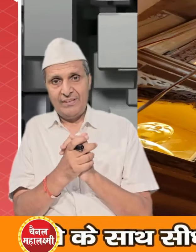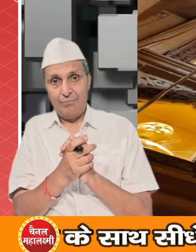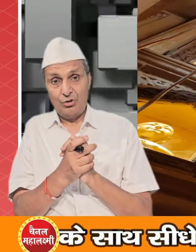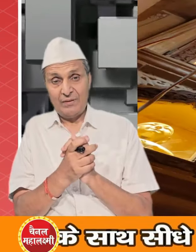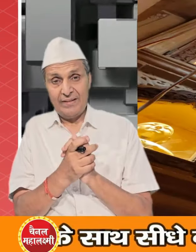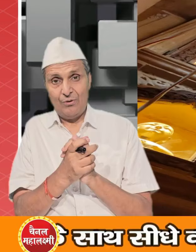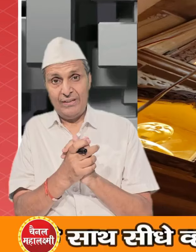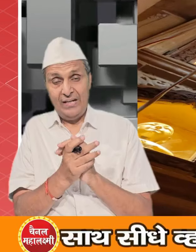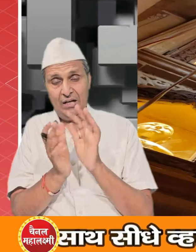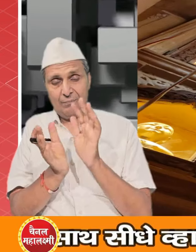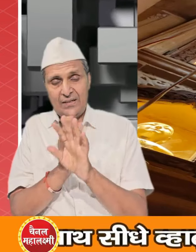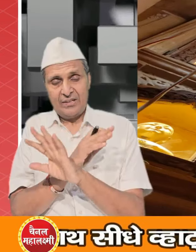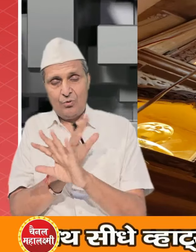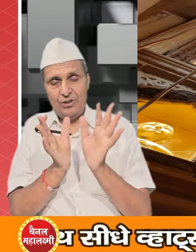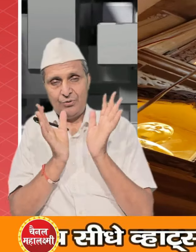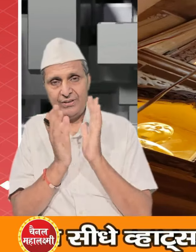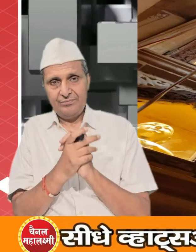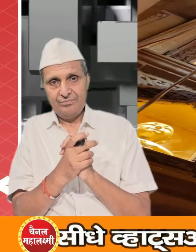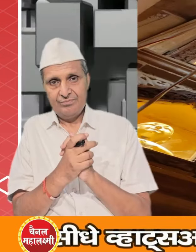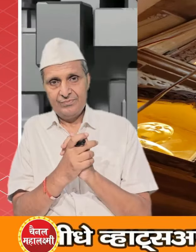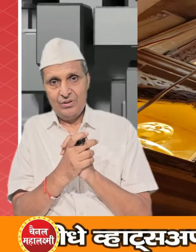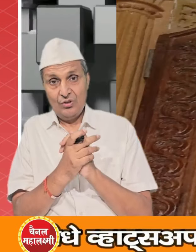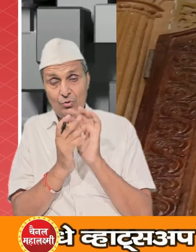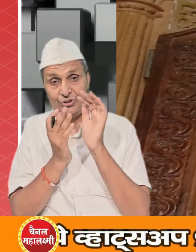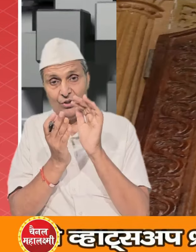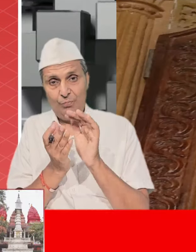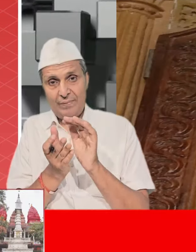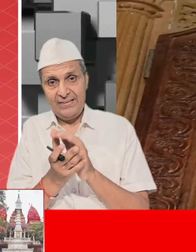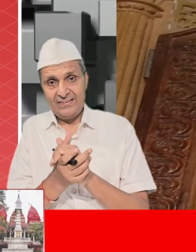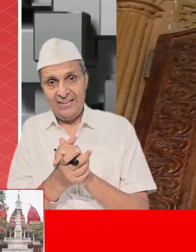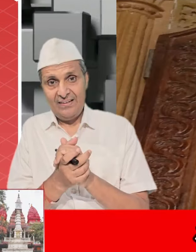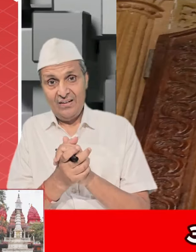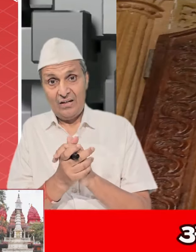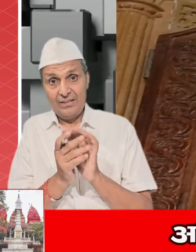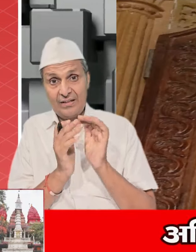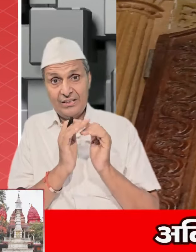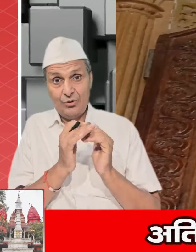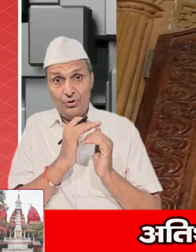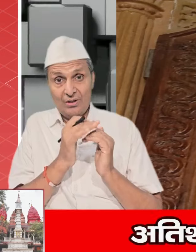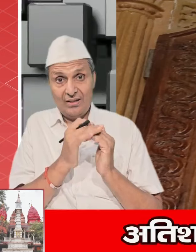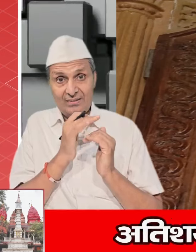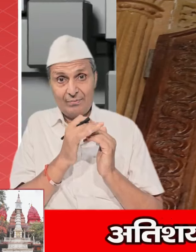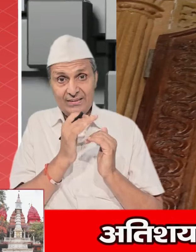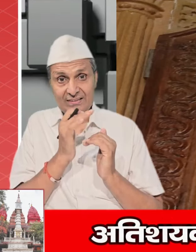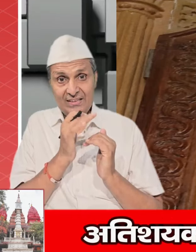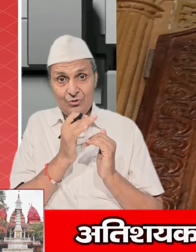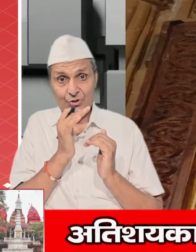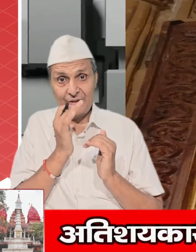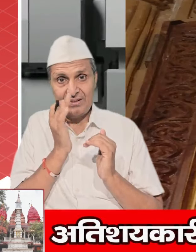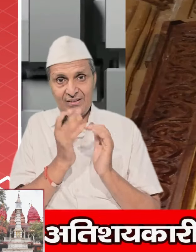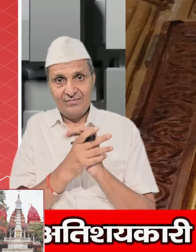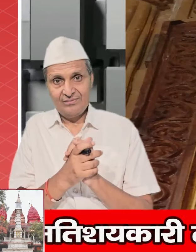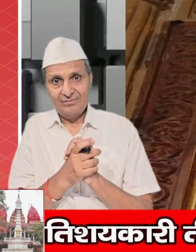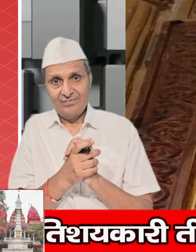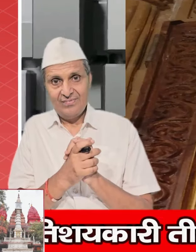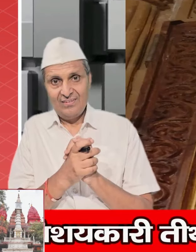श्रेणी में बनती है। बौद्ध प्रतिमा क्या होती है? लगभग अंदर खोखली होती है, उसी रूप में बनाई जाती है, अंदर कई तो गर्डर भर दी जाती है छोटे छोटे